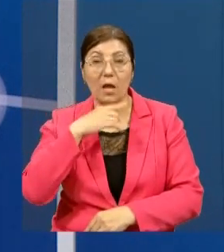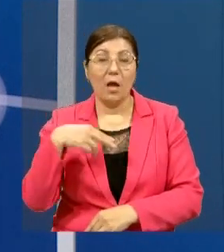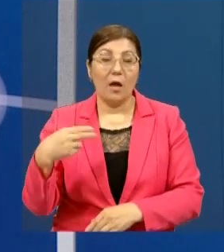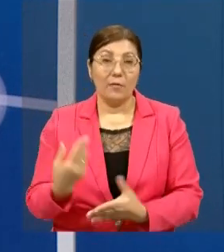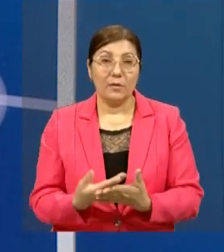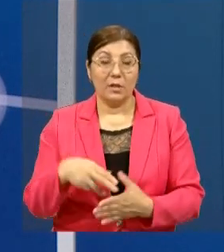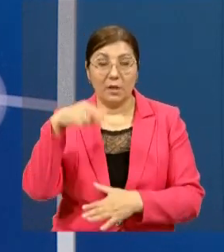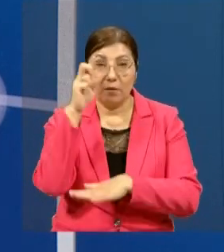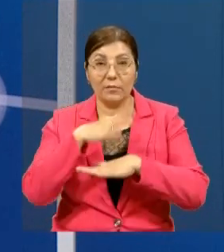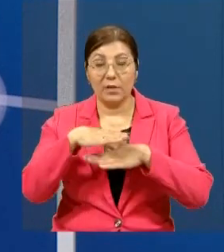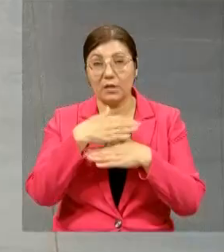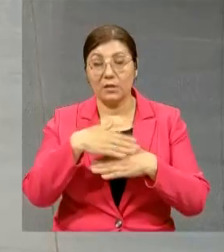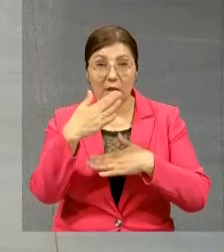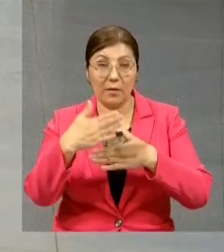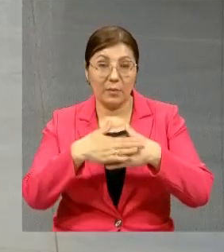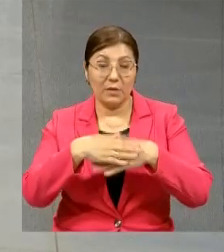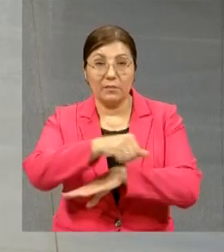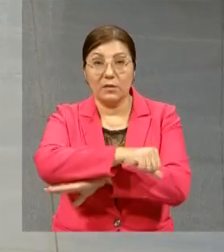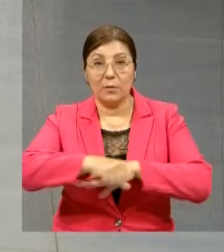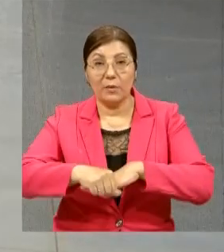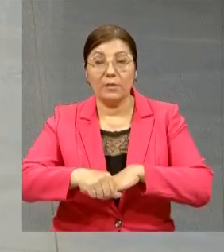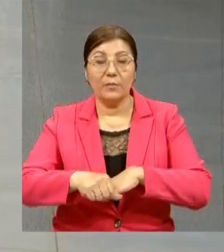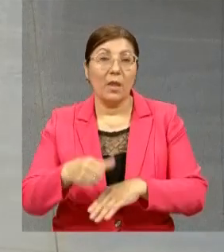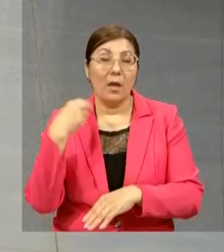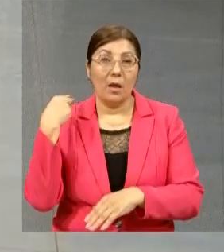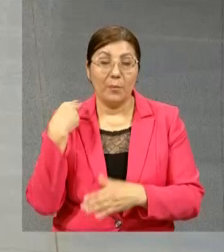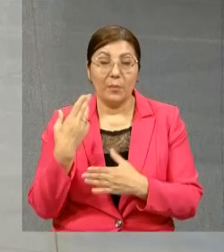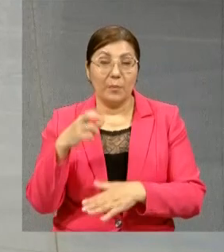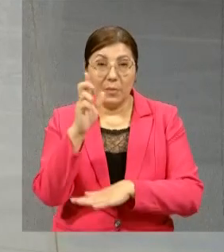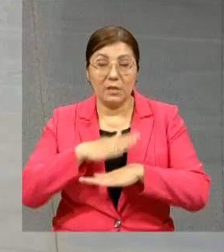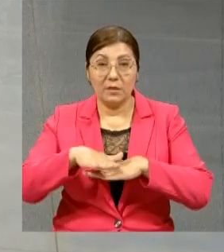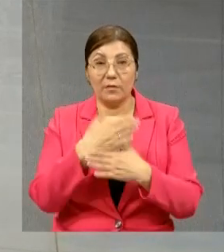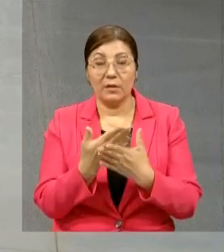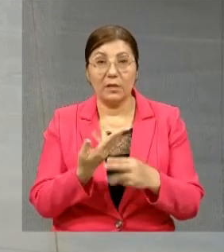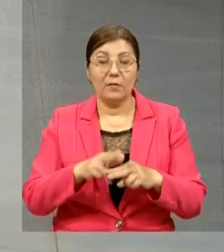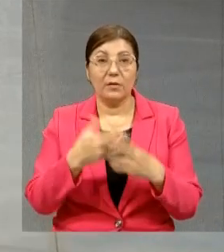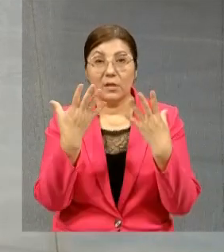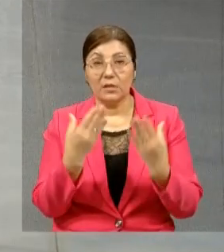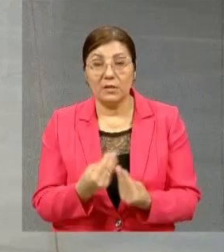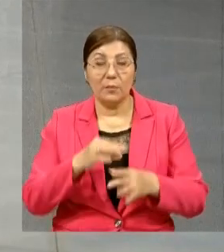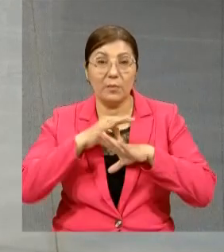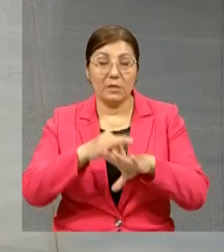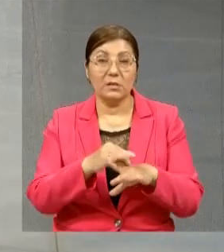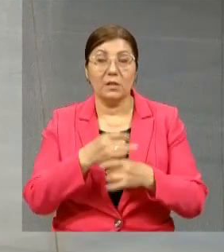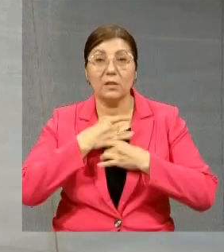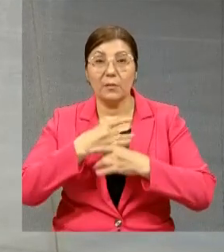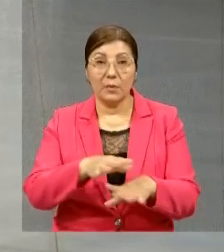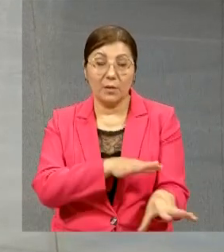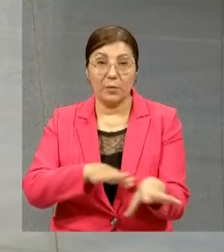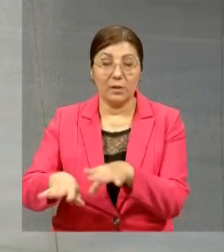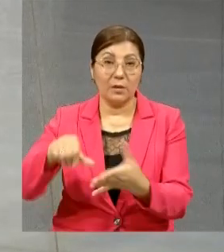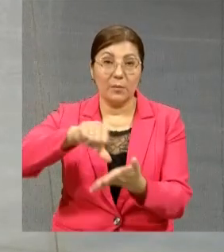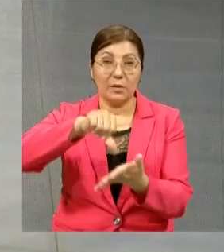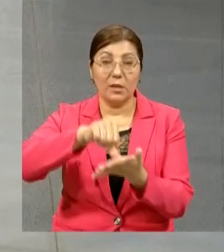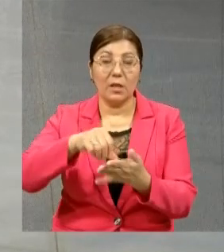ближнего и дальнего зарубежья поэтому Неудивительно что в честь Юбилейной даты было организовано праздничное мероприятие с